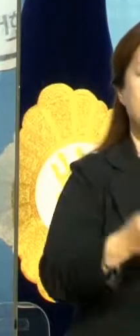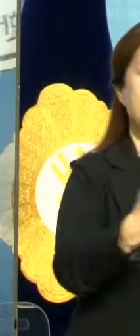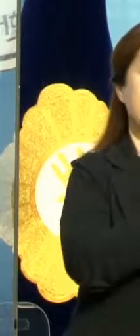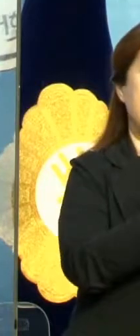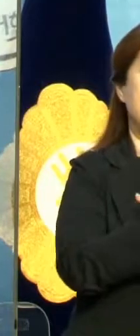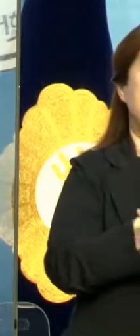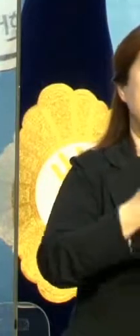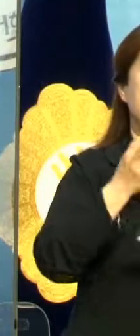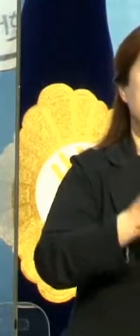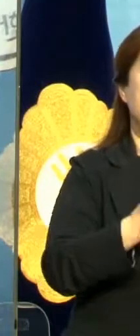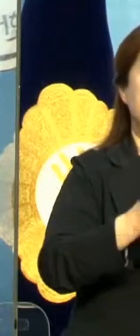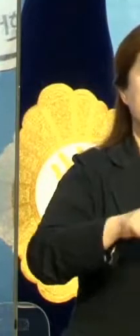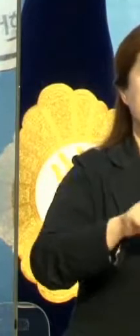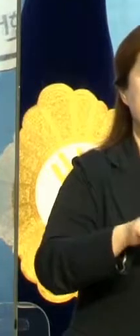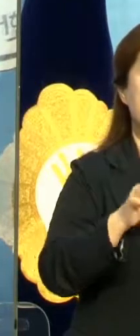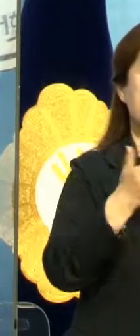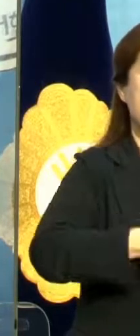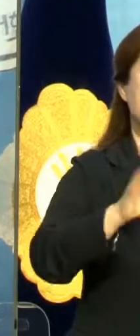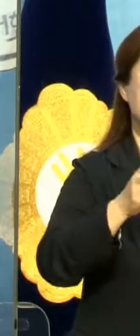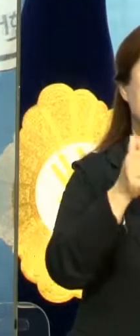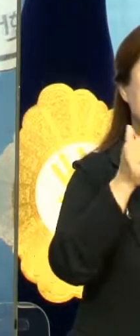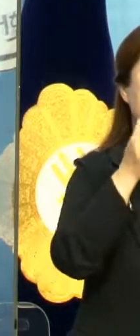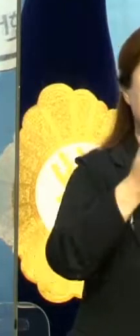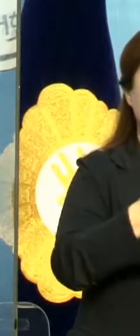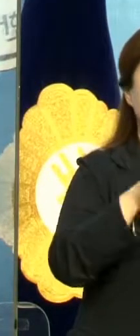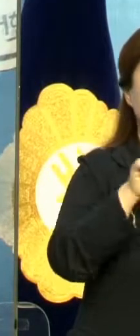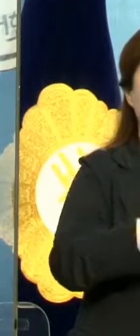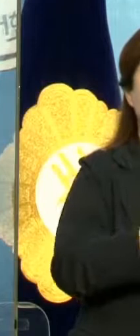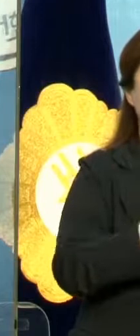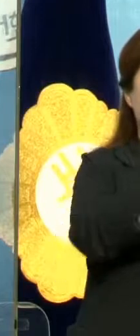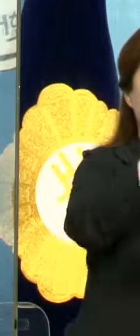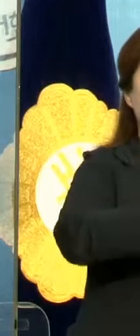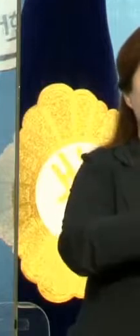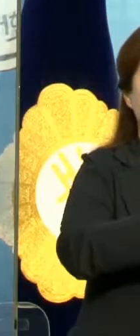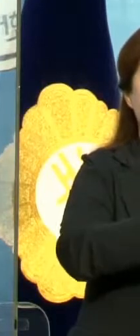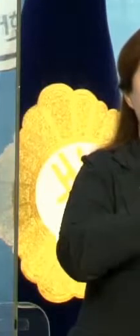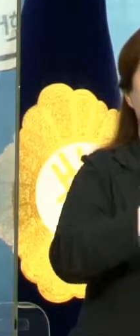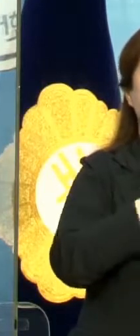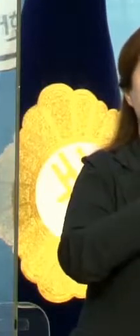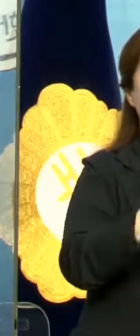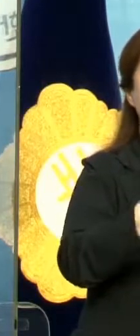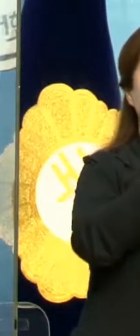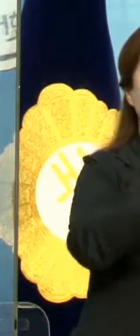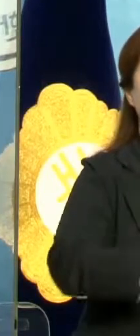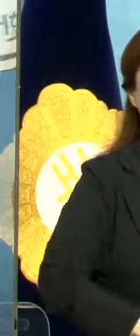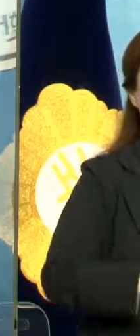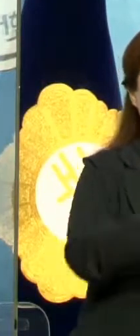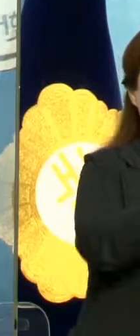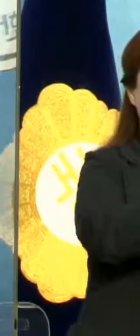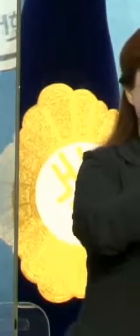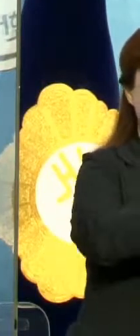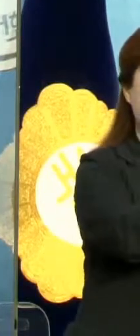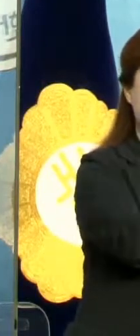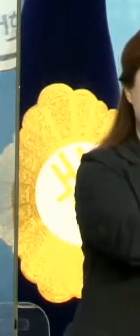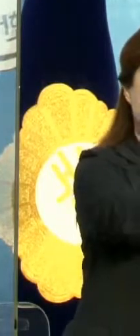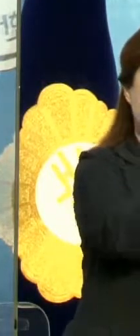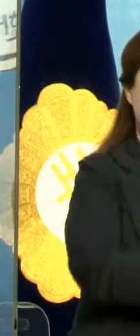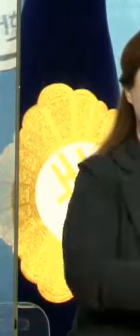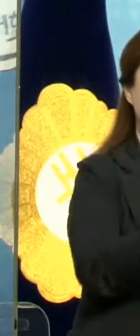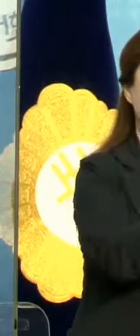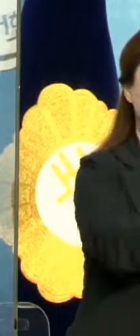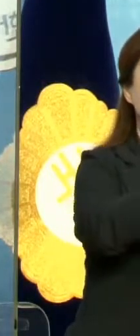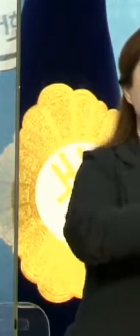책들을 저희가 이번 정기국회에서 반드시 마련해서 통과 시킬 것이라는 말씀을 드렸고 2 법적 제도적 개선